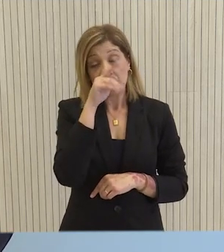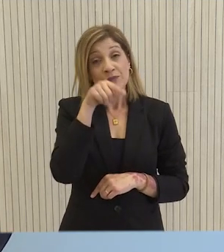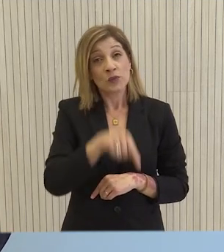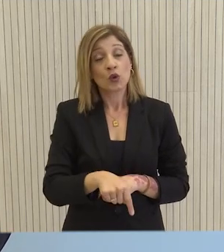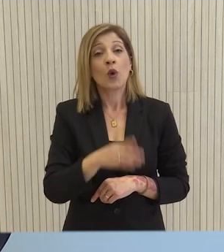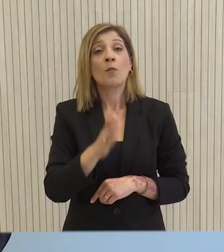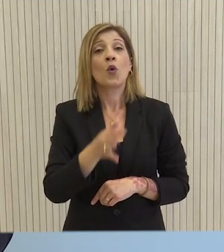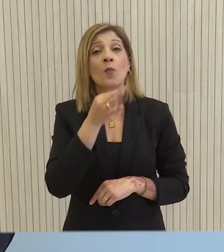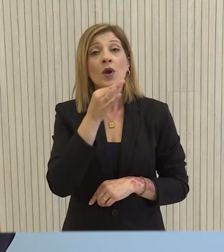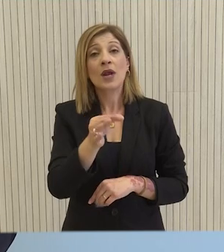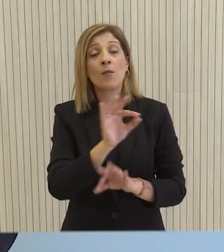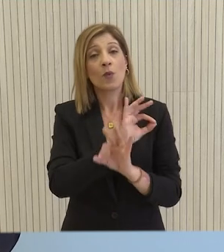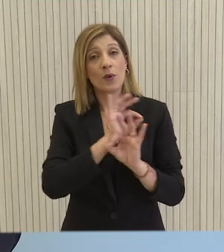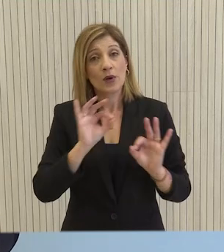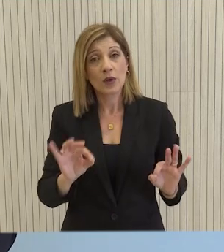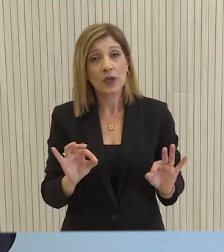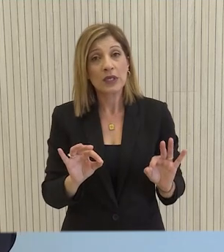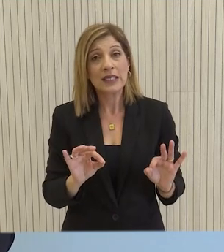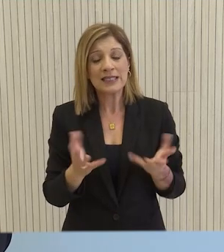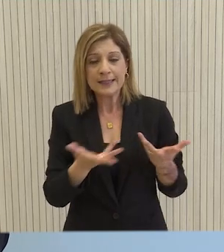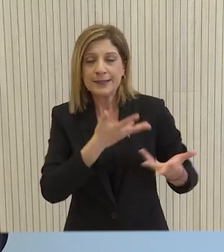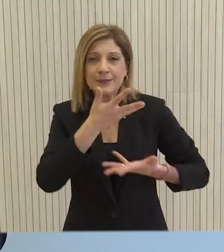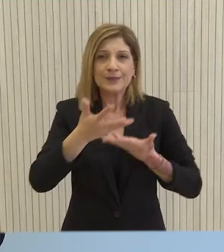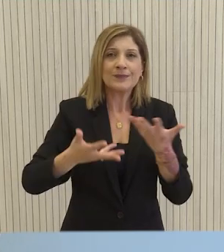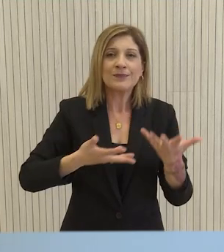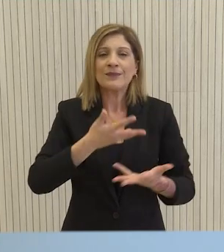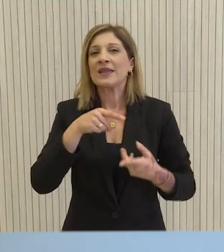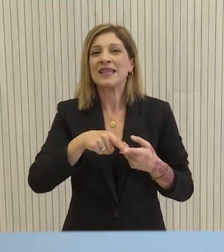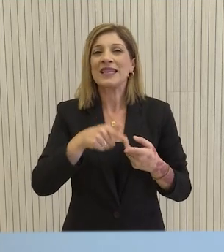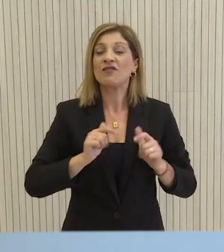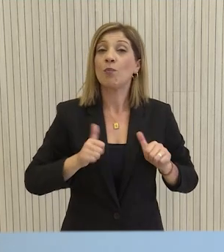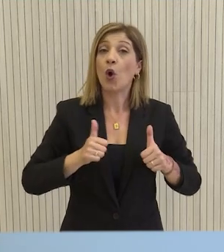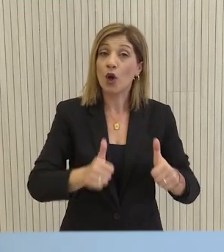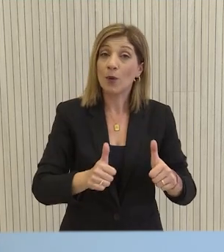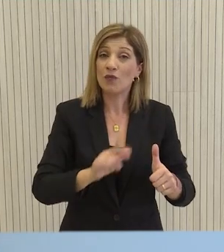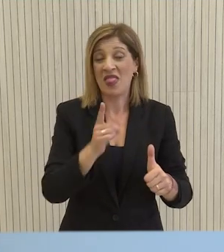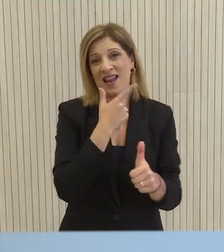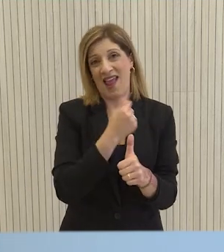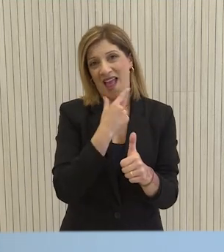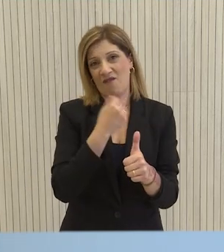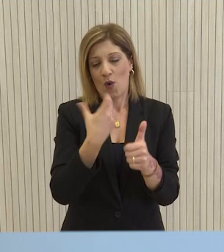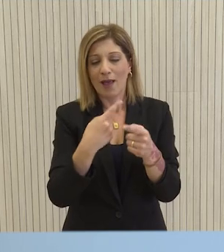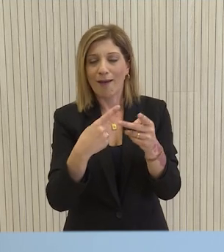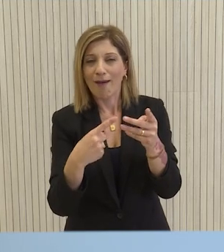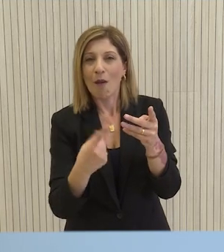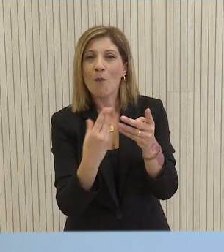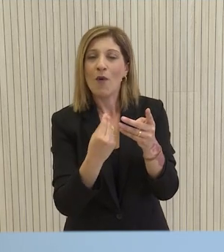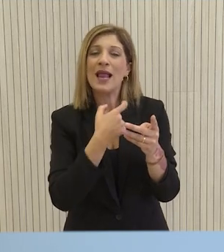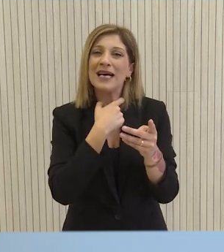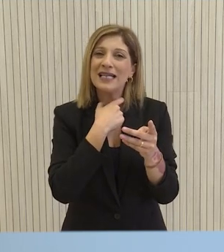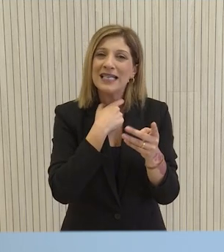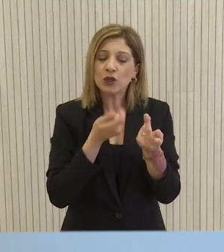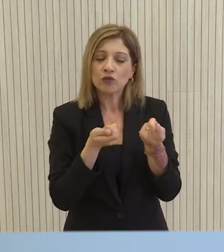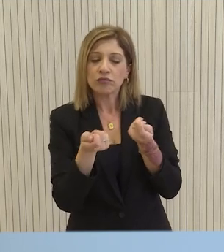να πούμε είναι ότι είναι δεδομένο ότι η πολυπλοκότητα μιας τέτοιας πρωτοβουλίας απαιτεί ένα πολύ